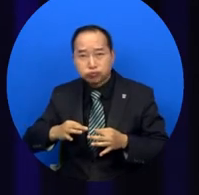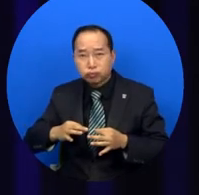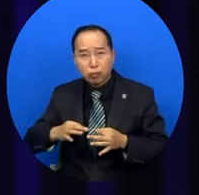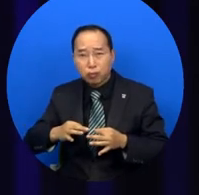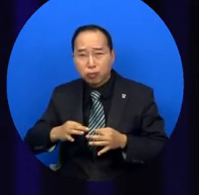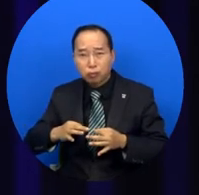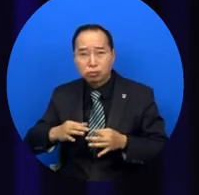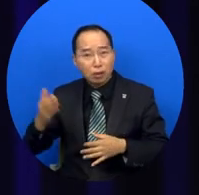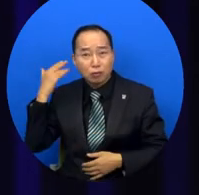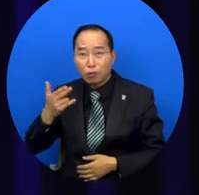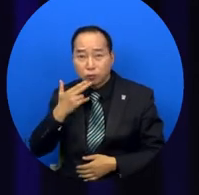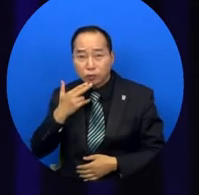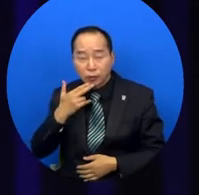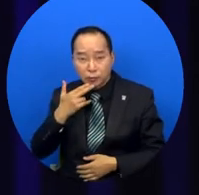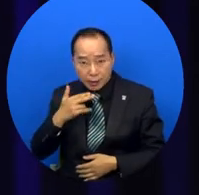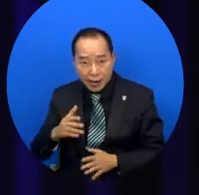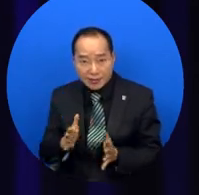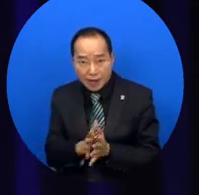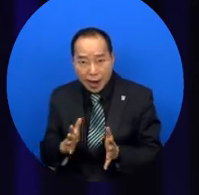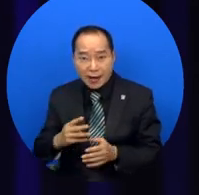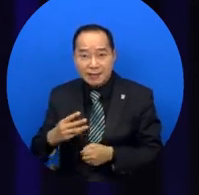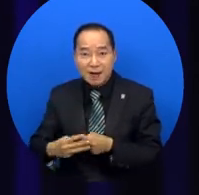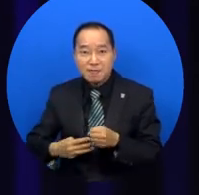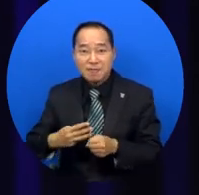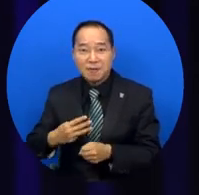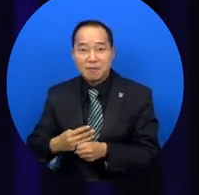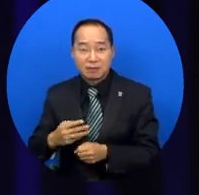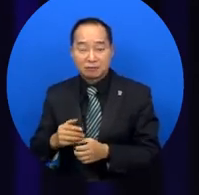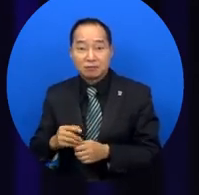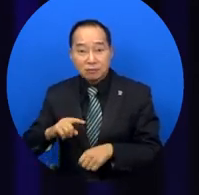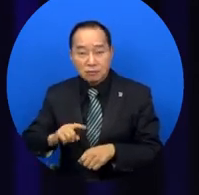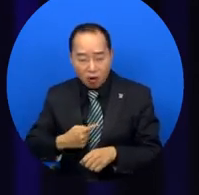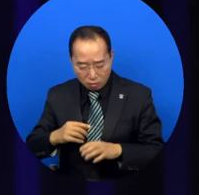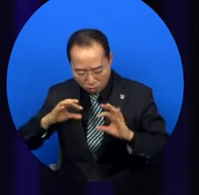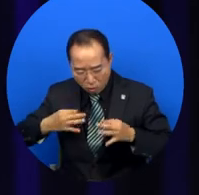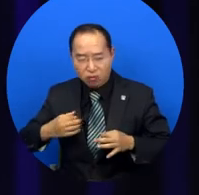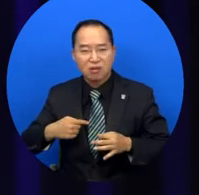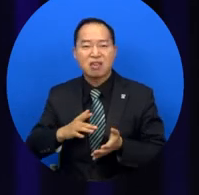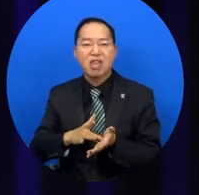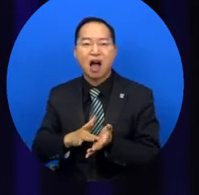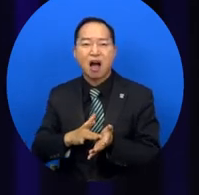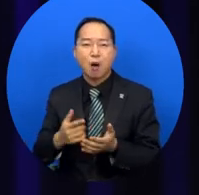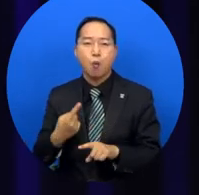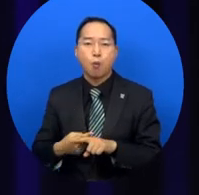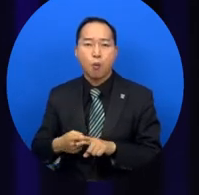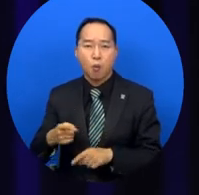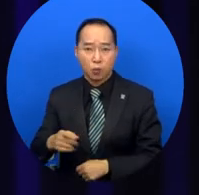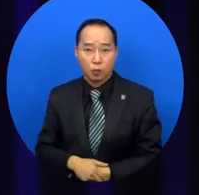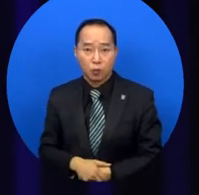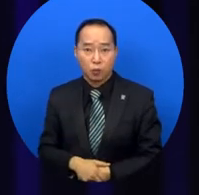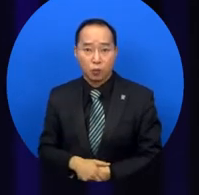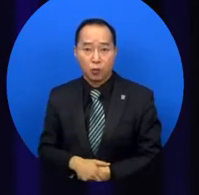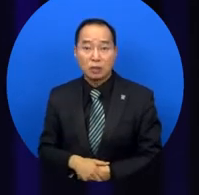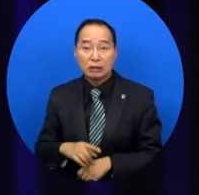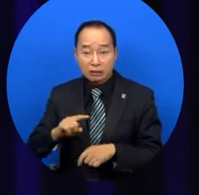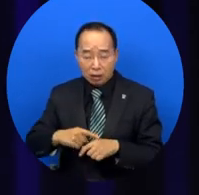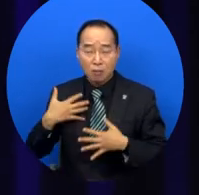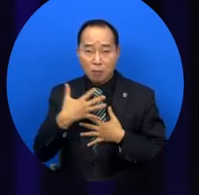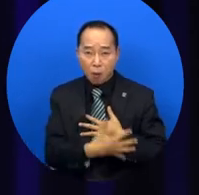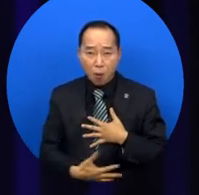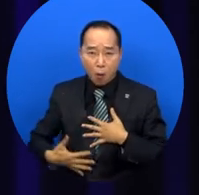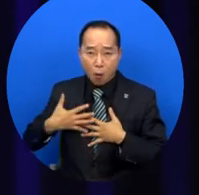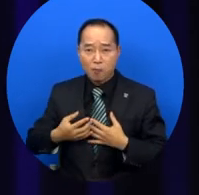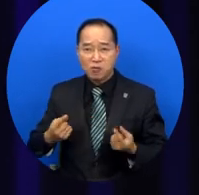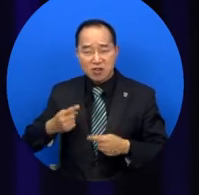힘은 없고 이거 열심히 하고 있습니다. 그래서 다들 추천도 드리고 그것이 사실 나의 약이에요. 그걸로